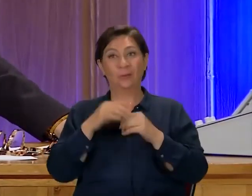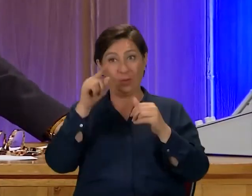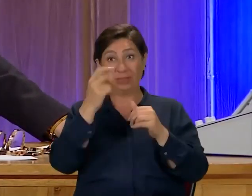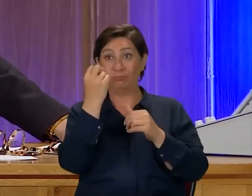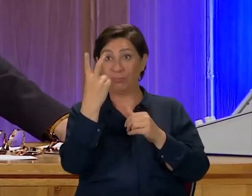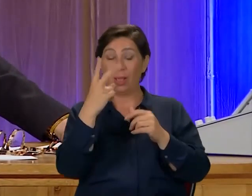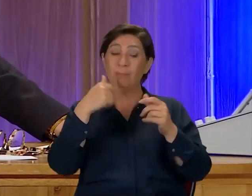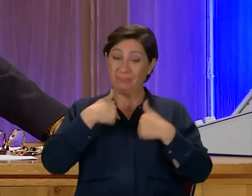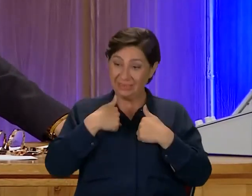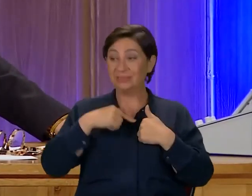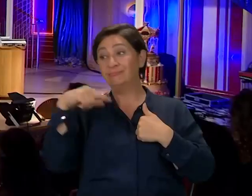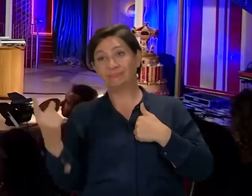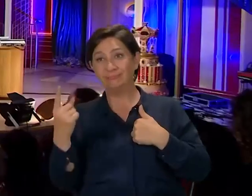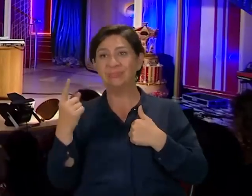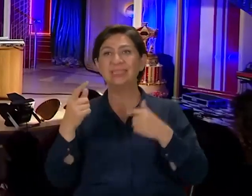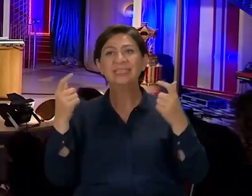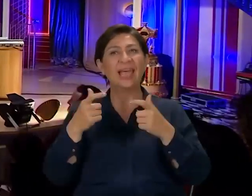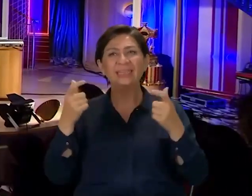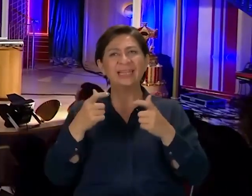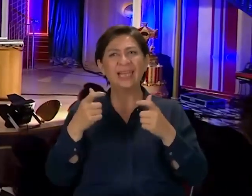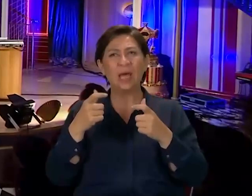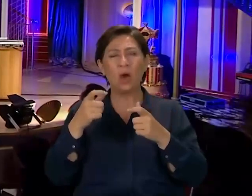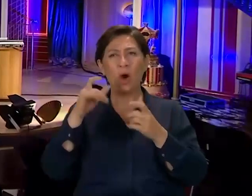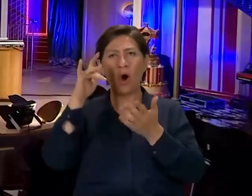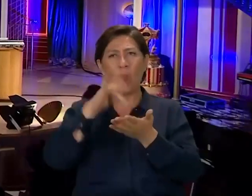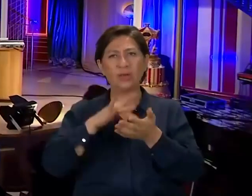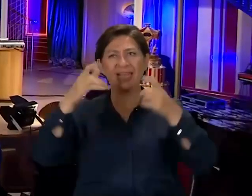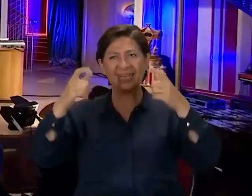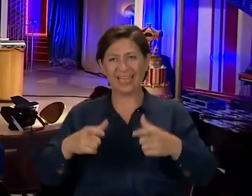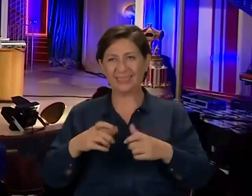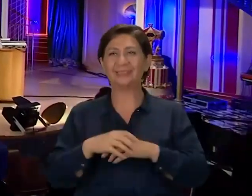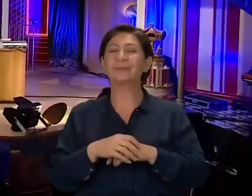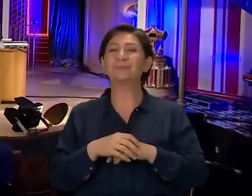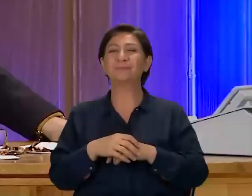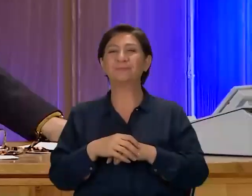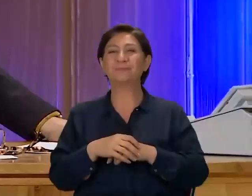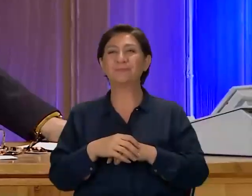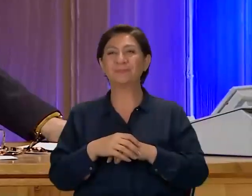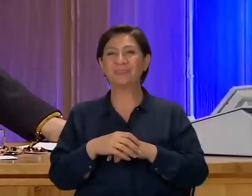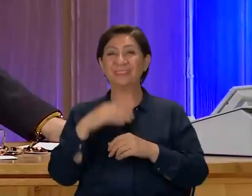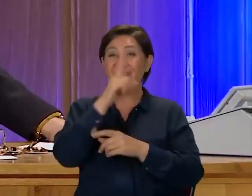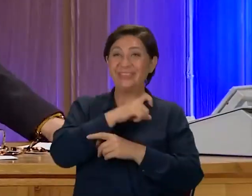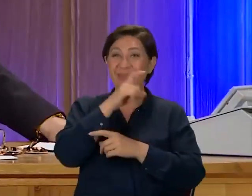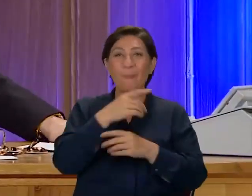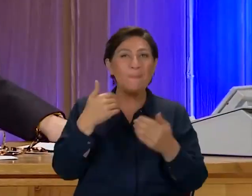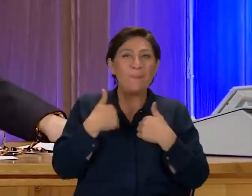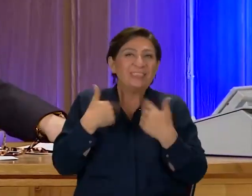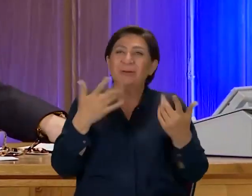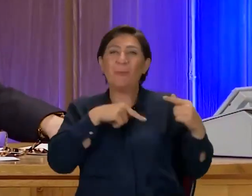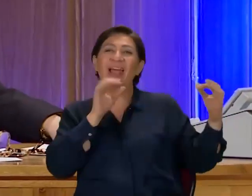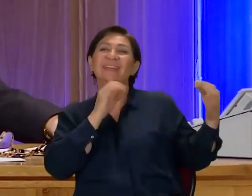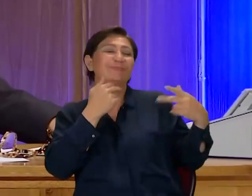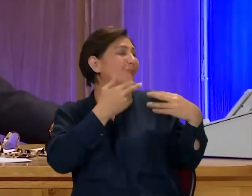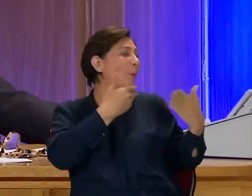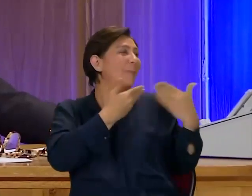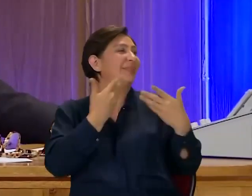Dramalı'da da sahne alacak. Neredeydi Dramalı? Ortakent mi? Ortakent. Ortakent'te, evet. Sahne alacak. Bence bu ilişki